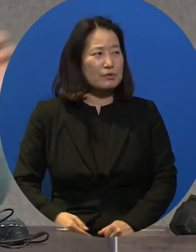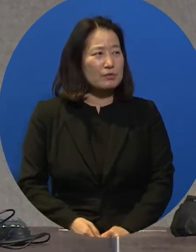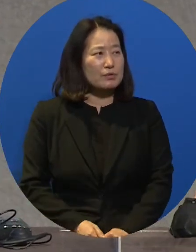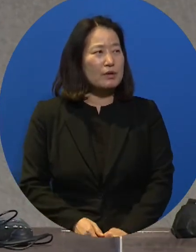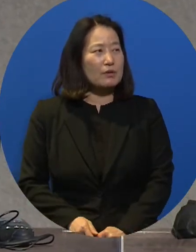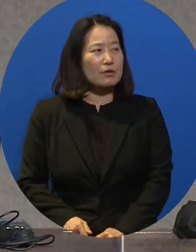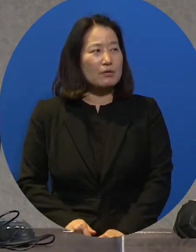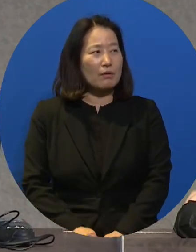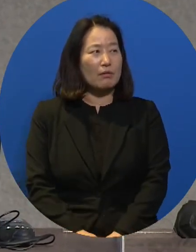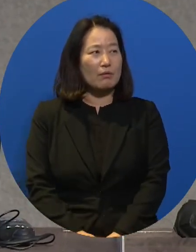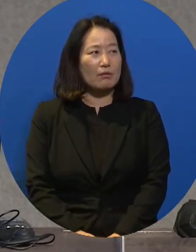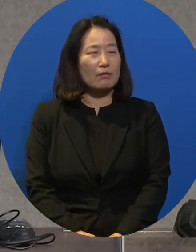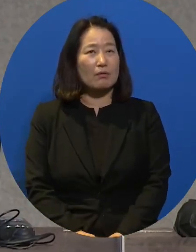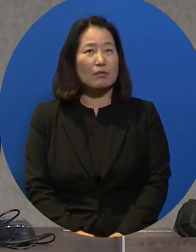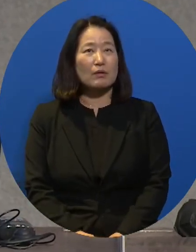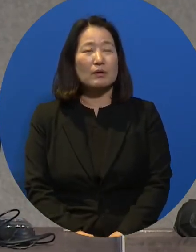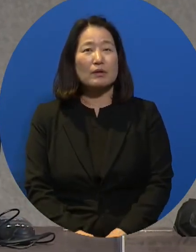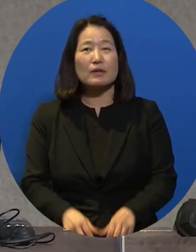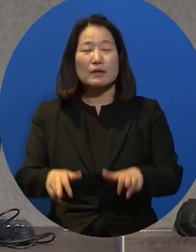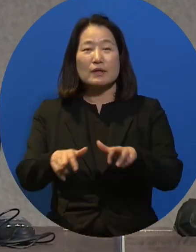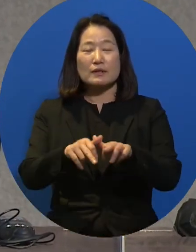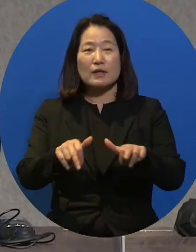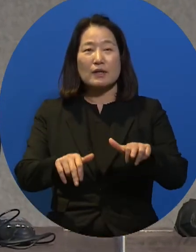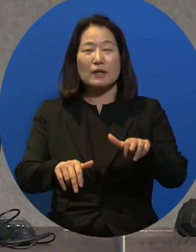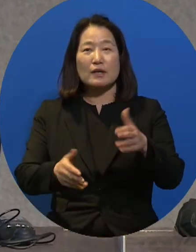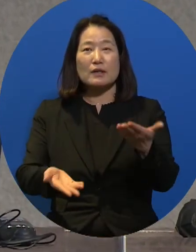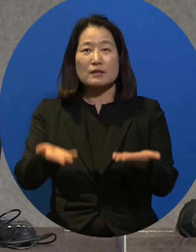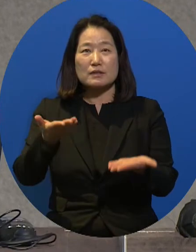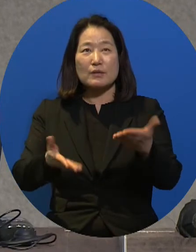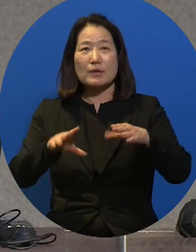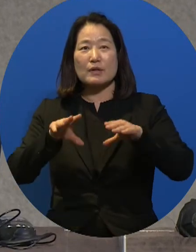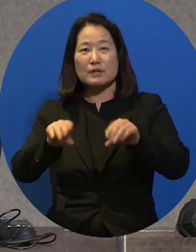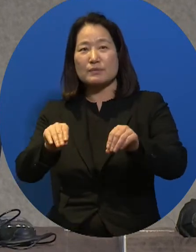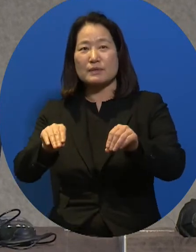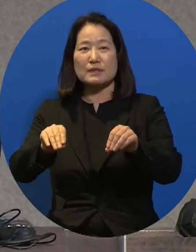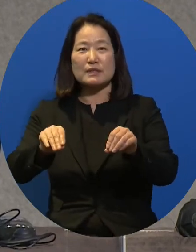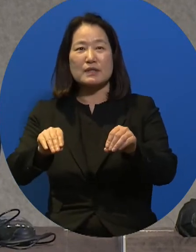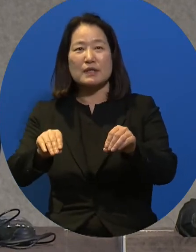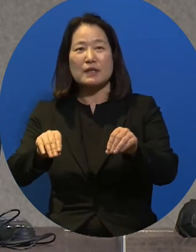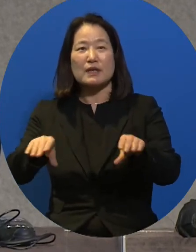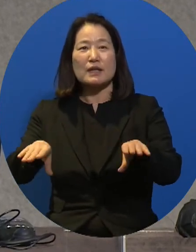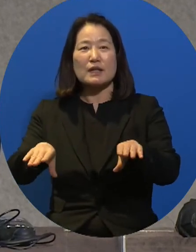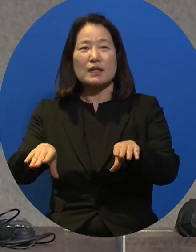네, 안녕하세요. 장애인 차별금지 추진연대 김성현입니다.